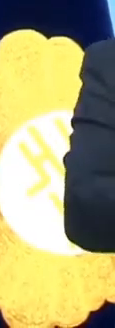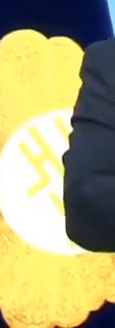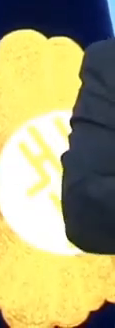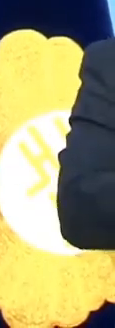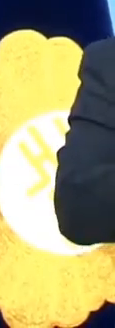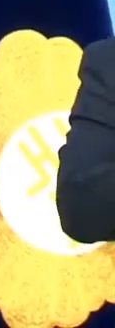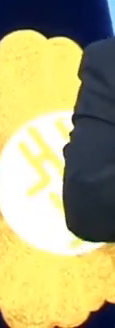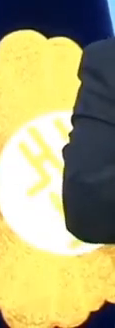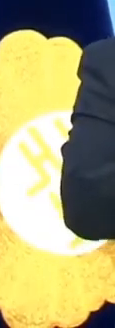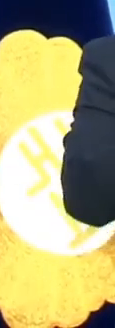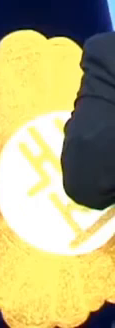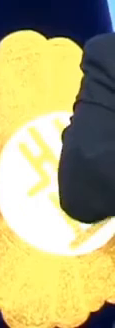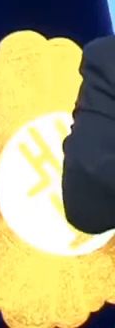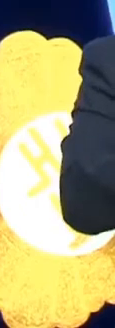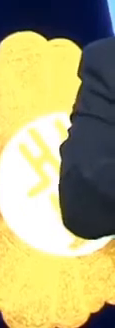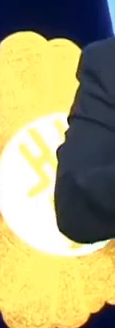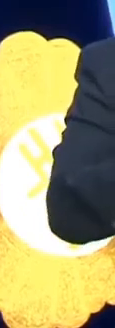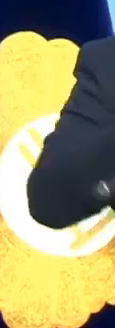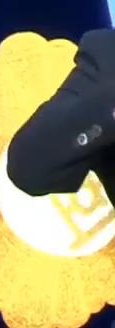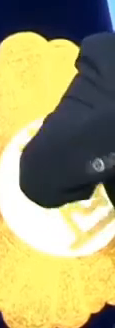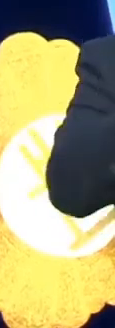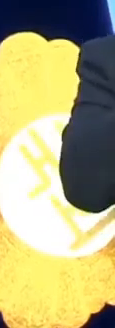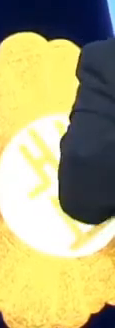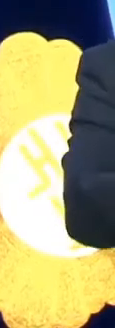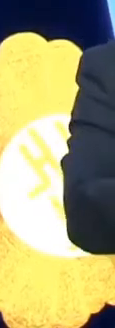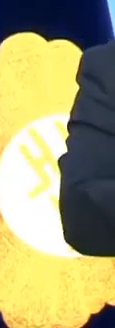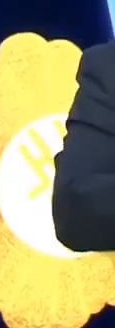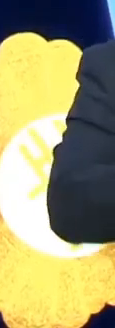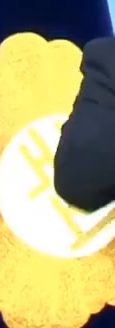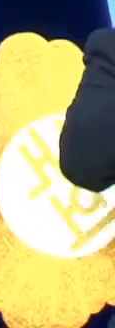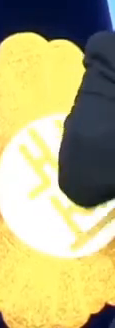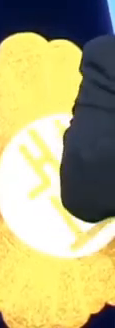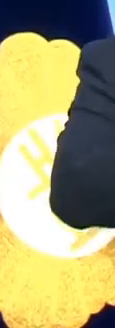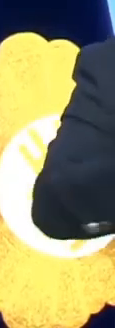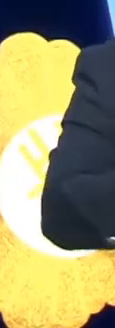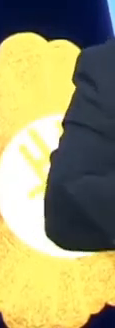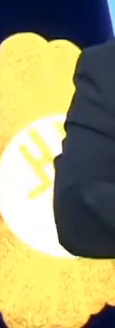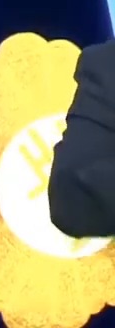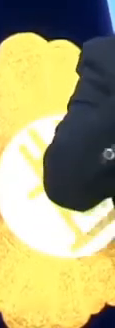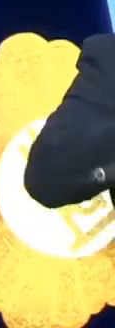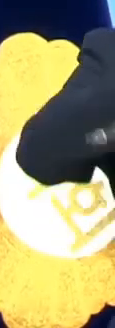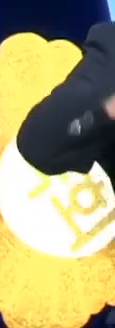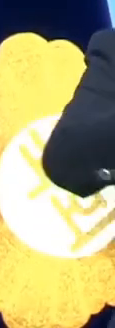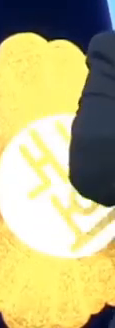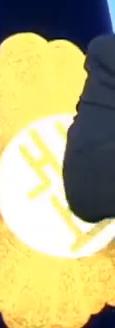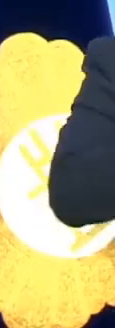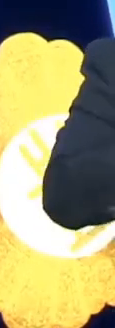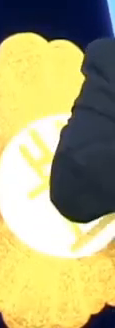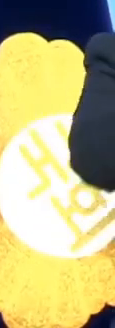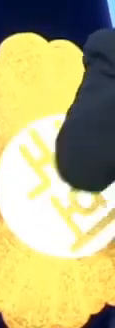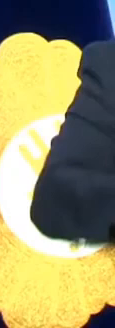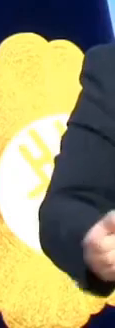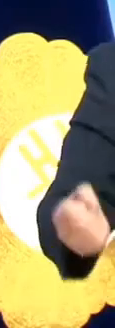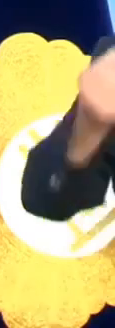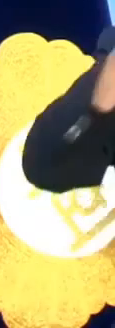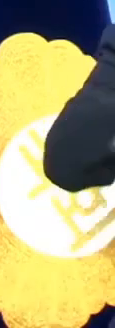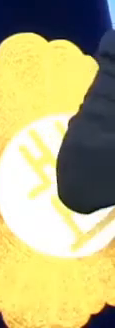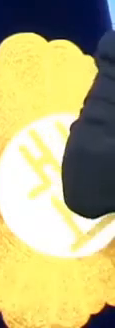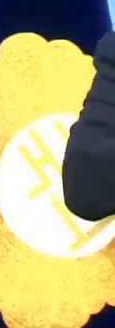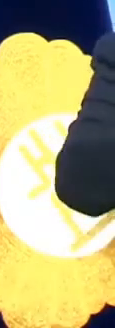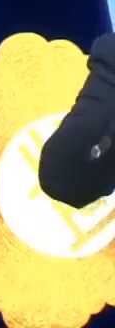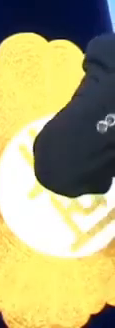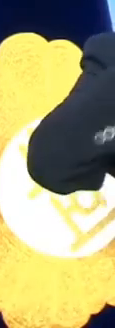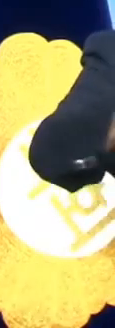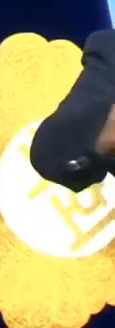관련된 법 법률안 누적으로 50분 입니다 해당 법안들은 공공기관 사업의 청년창업 중소기업의 입찰에